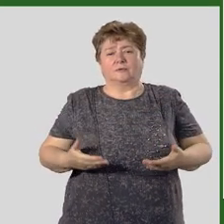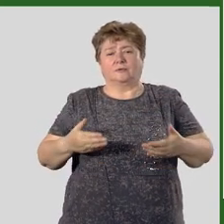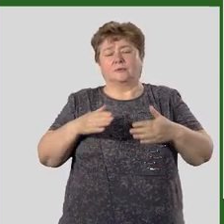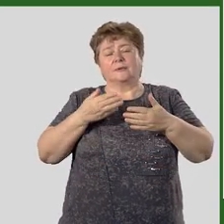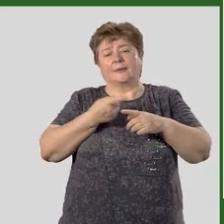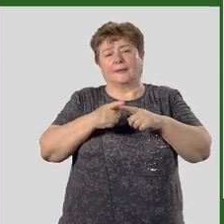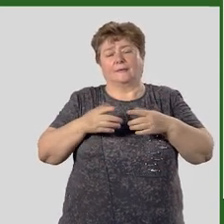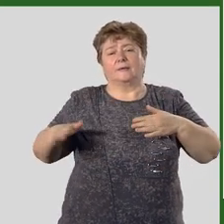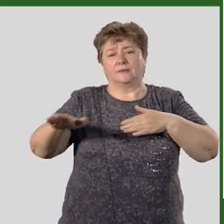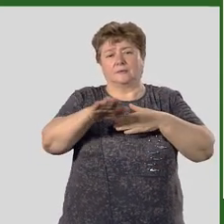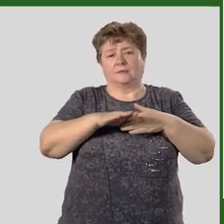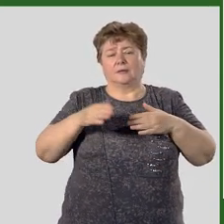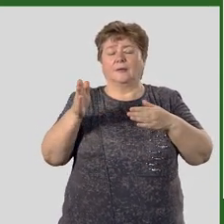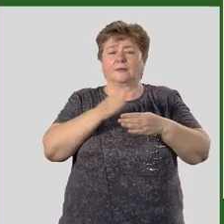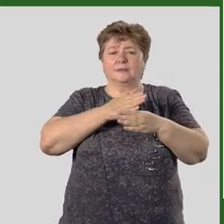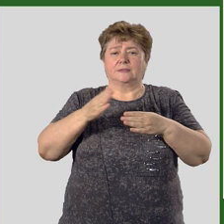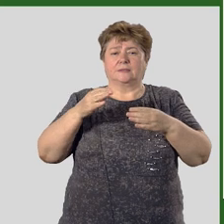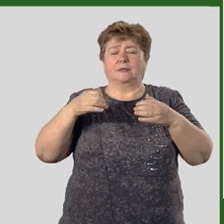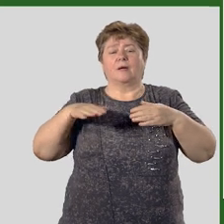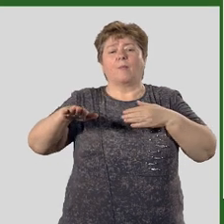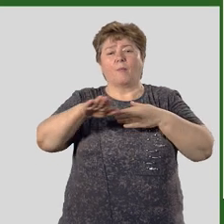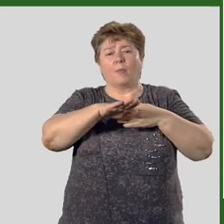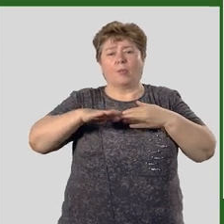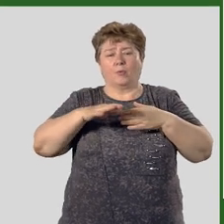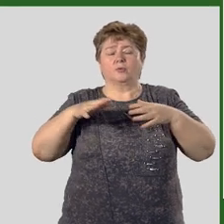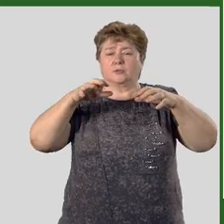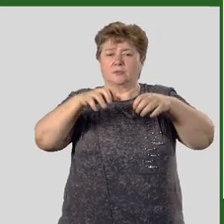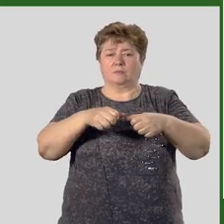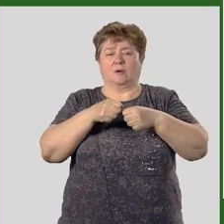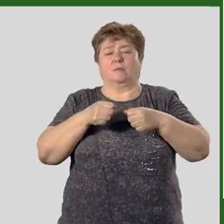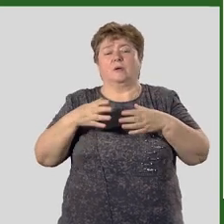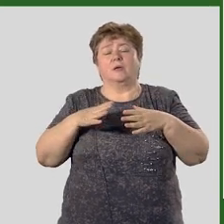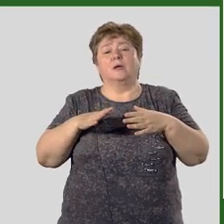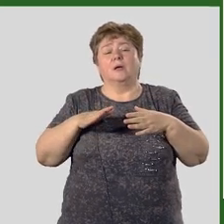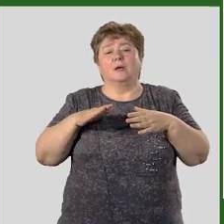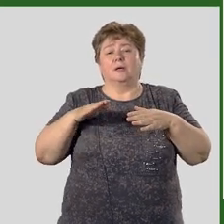на данной территории, делят на площадь занимаемой территории.